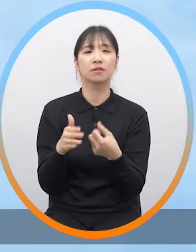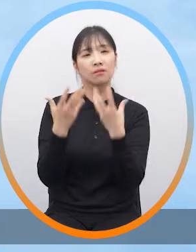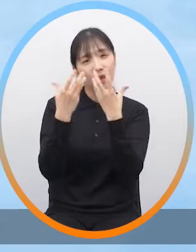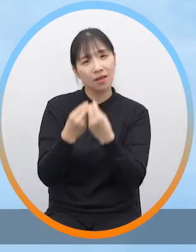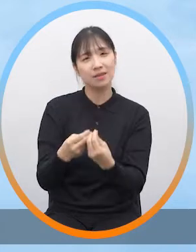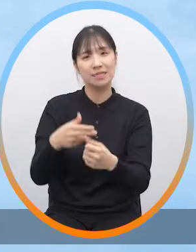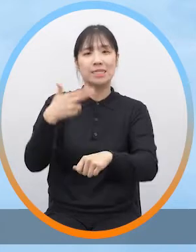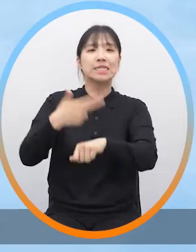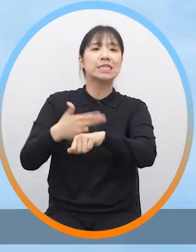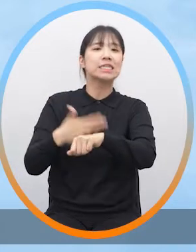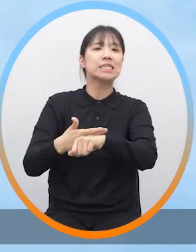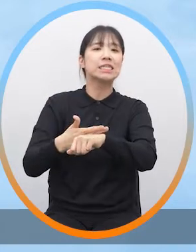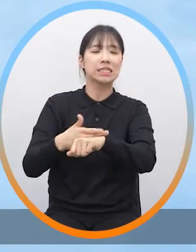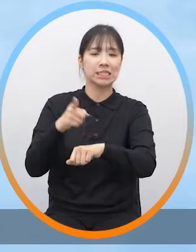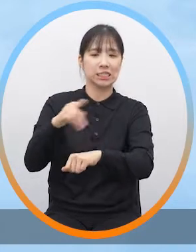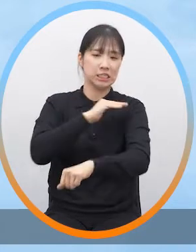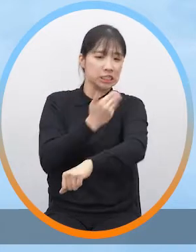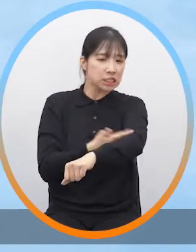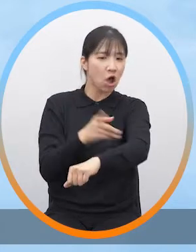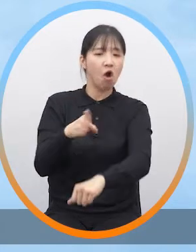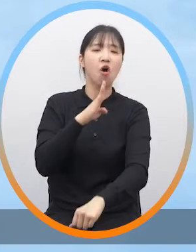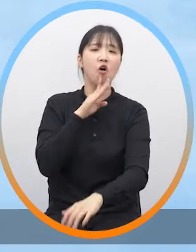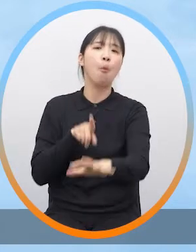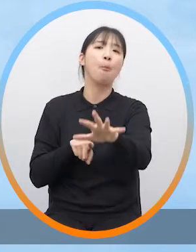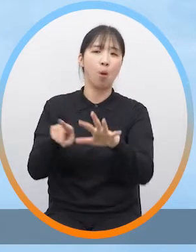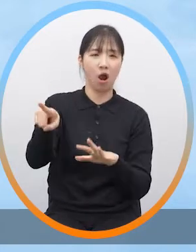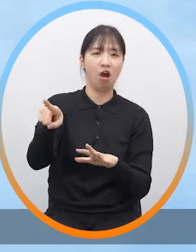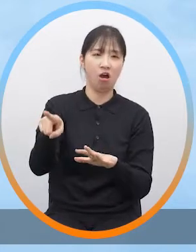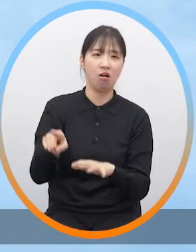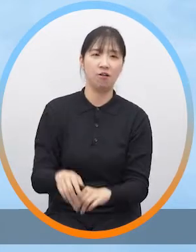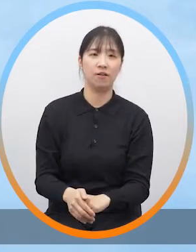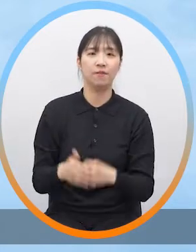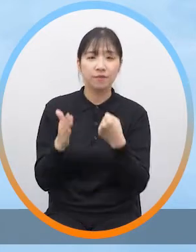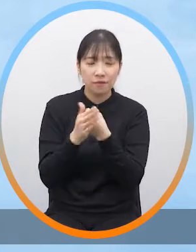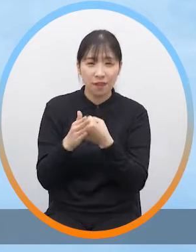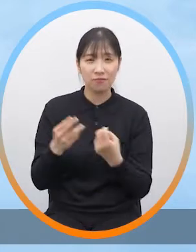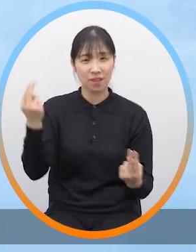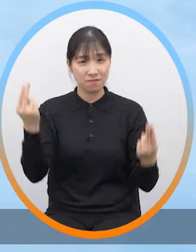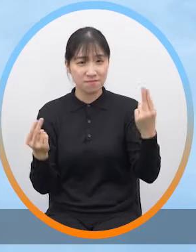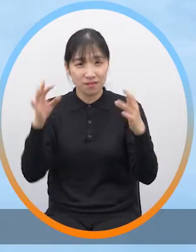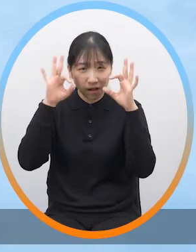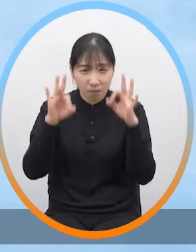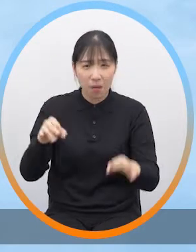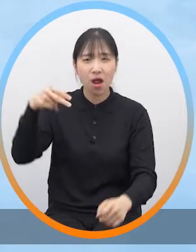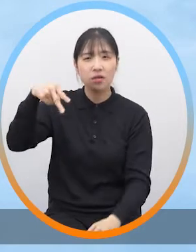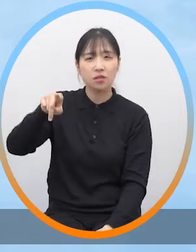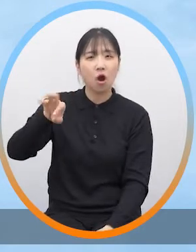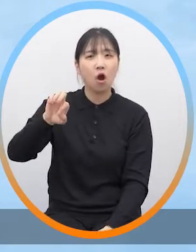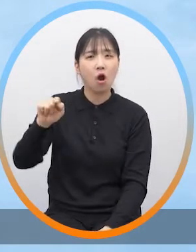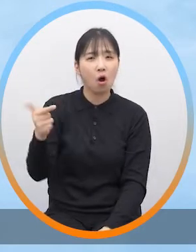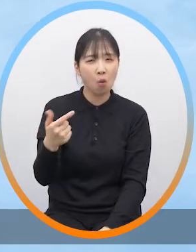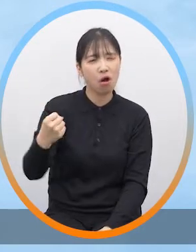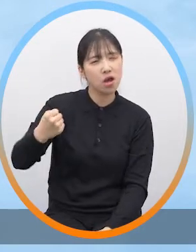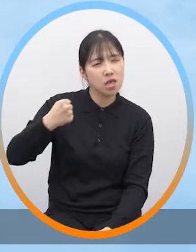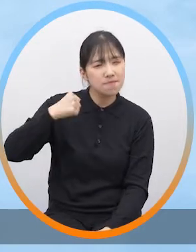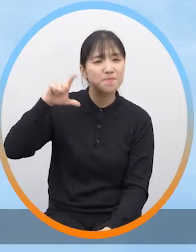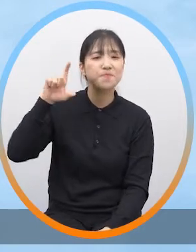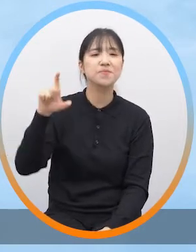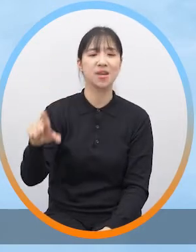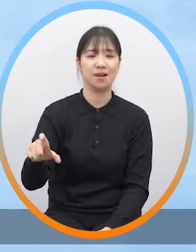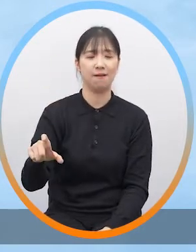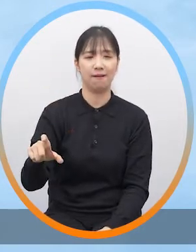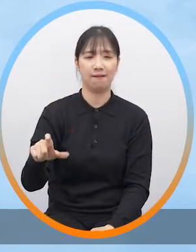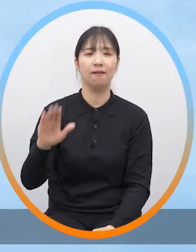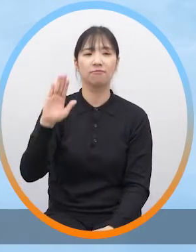이를테면 스승의 자질이 훨씬 더 뛰어나죠. 그렇기 때문에 상대적으로 서원이 아무래도